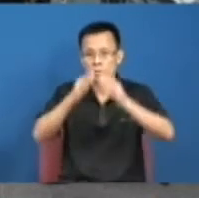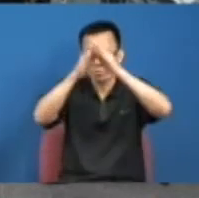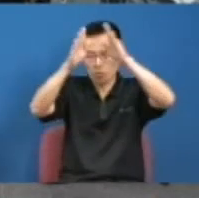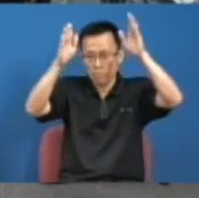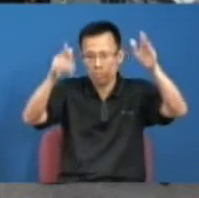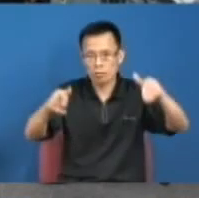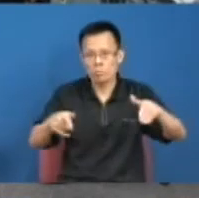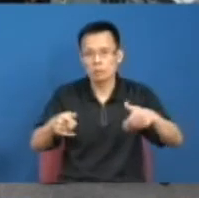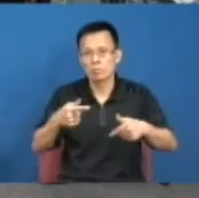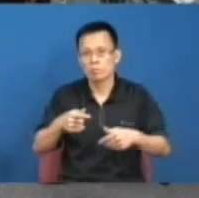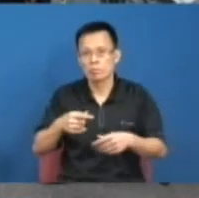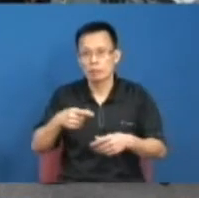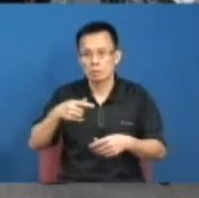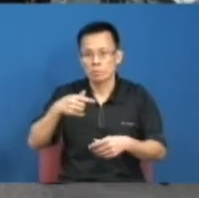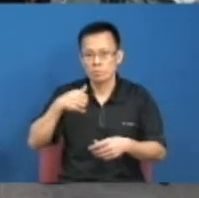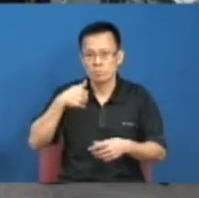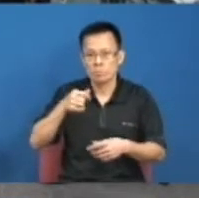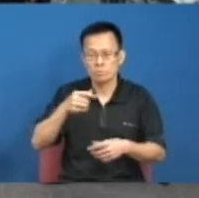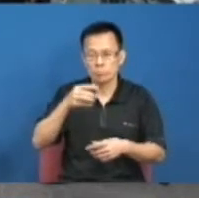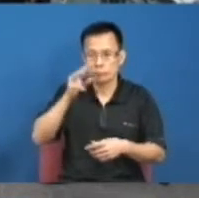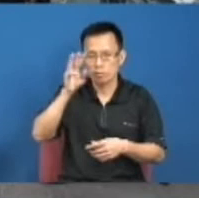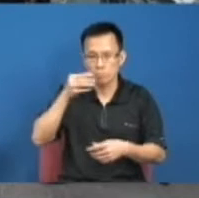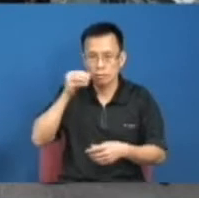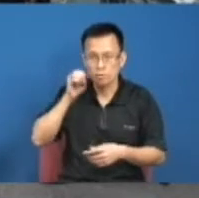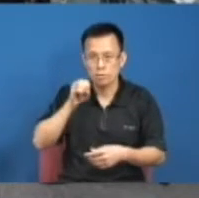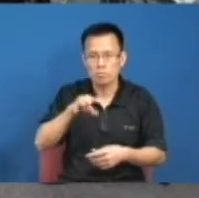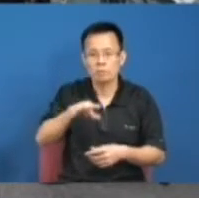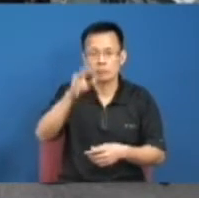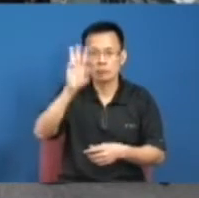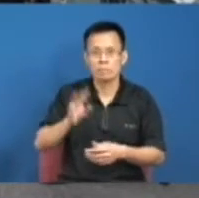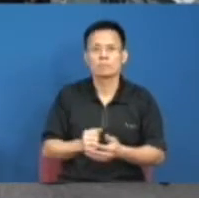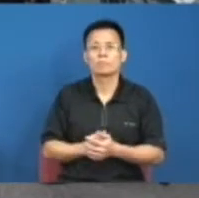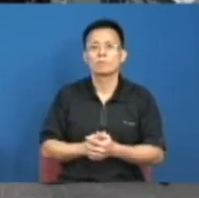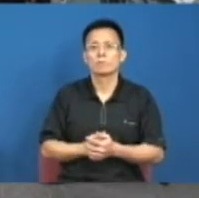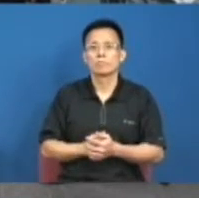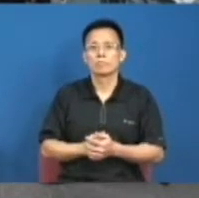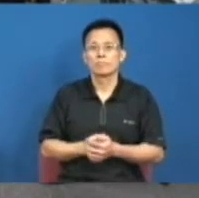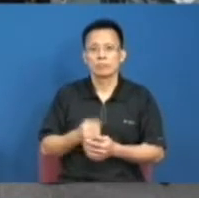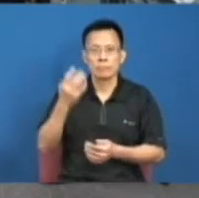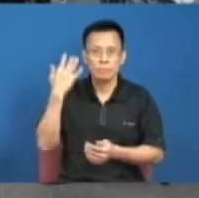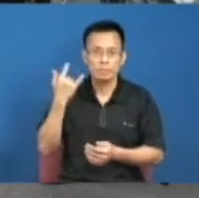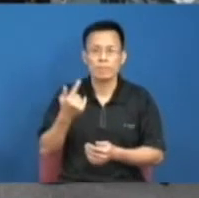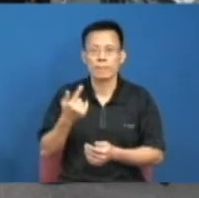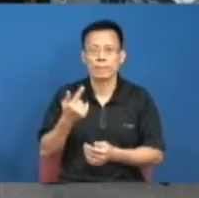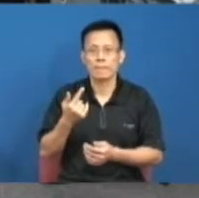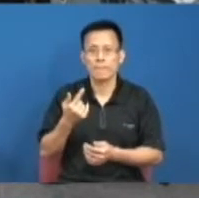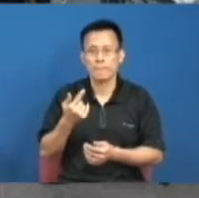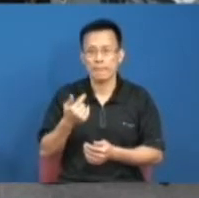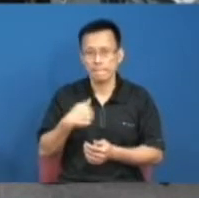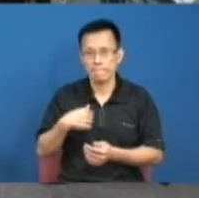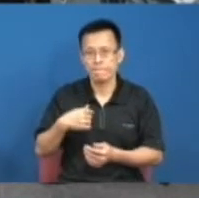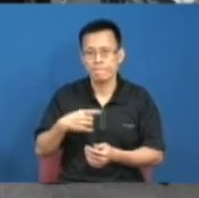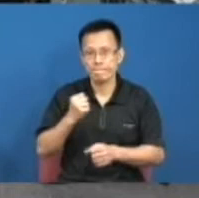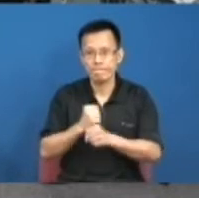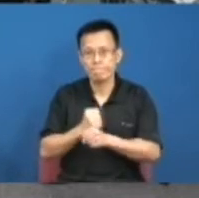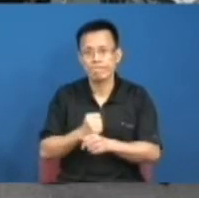薄口位呢、就在那些位置滲進去的了、這個是很多時候呢有時 我哋做